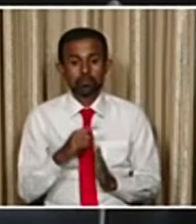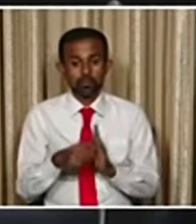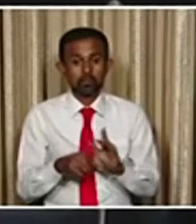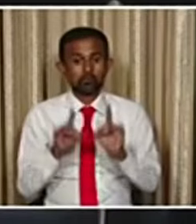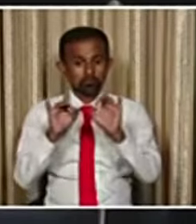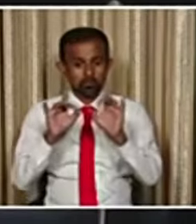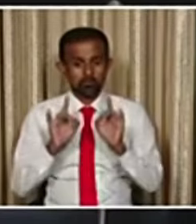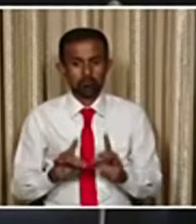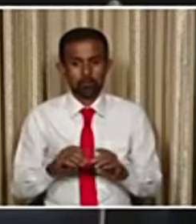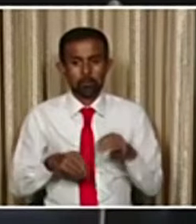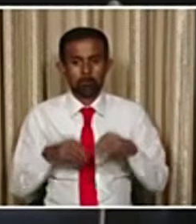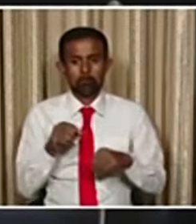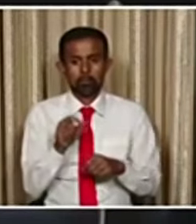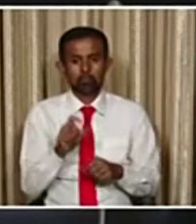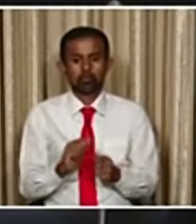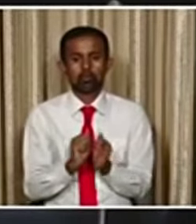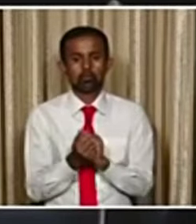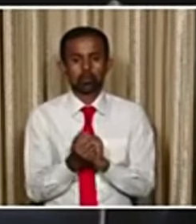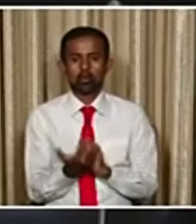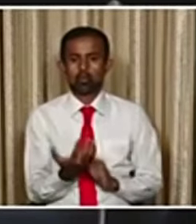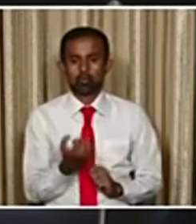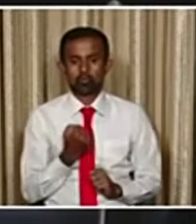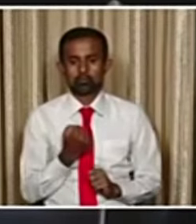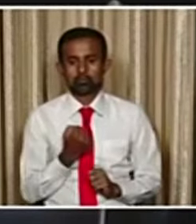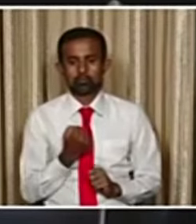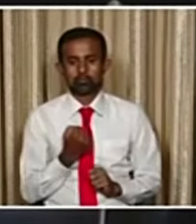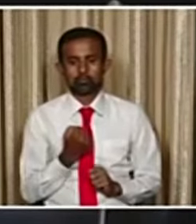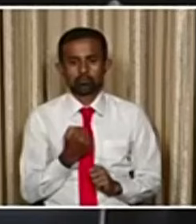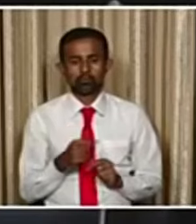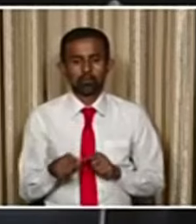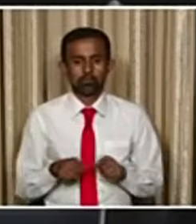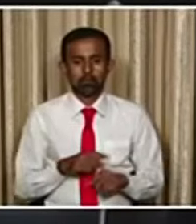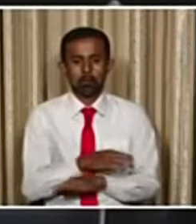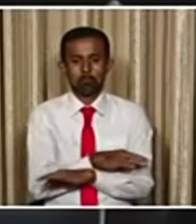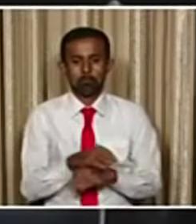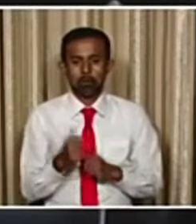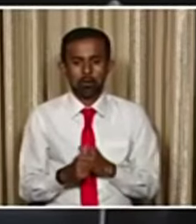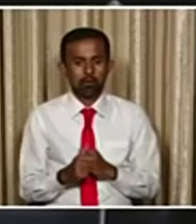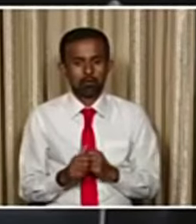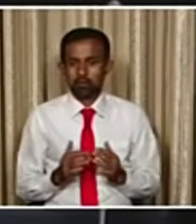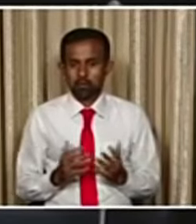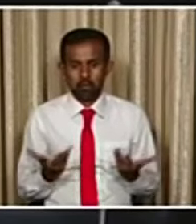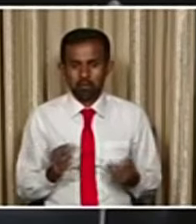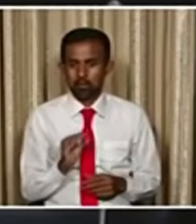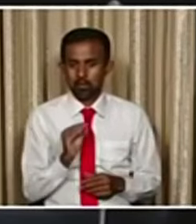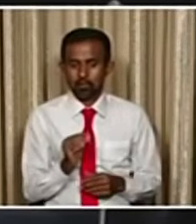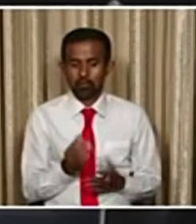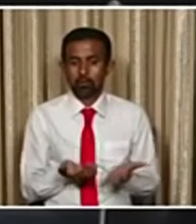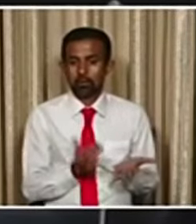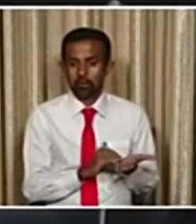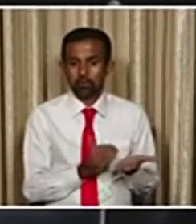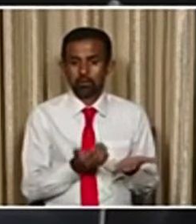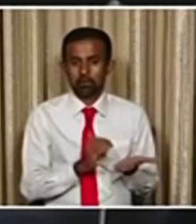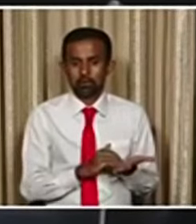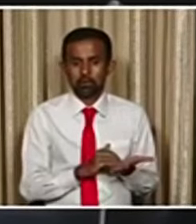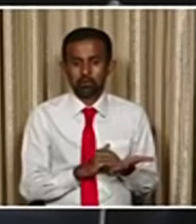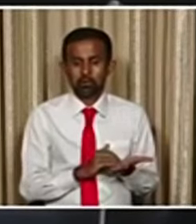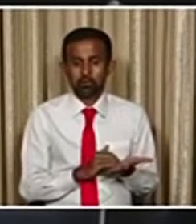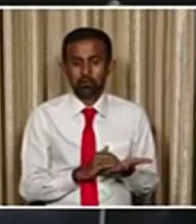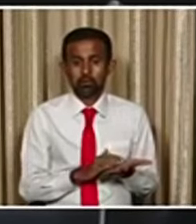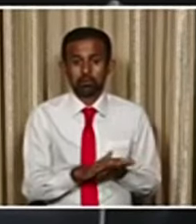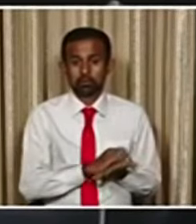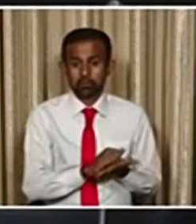රටට ඕන විදියට දේශපාලක්ෂය හැඩගැන්නට ඕන. එවන් ක්‍රමයක් අපි නිර්මාණය කරේ නැත්නම් නැවත නැවත හොද